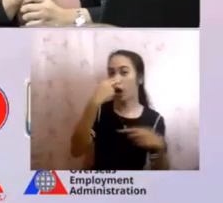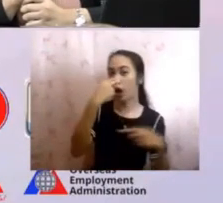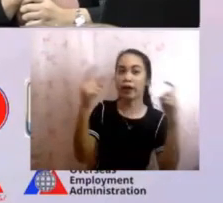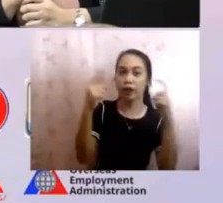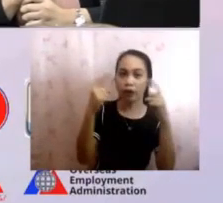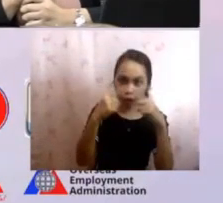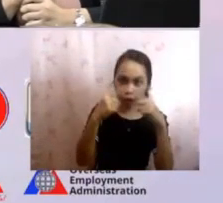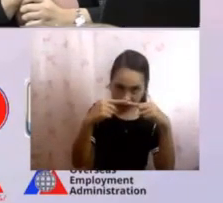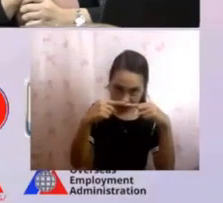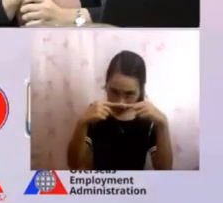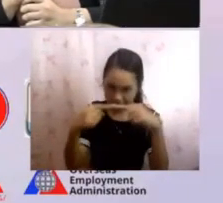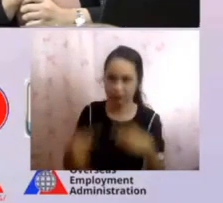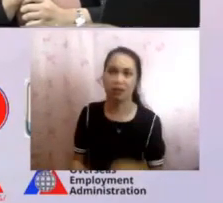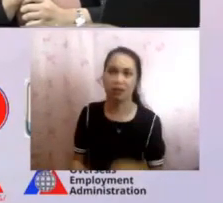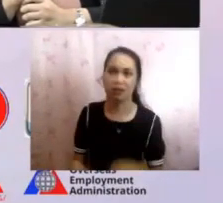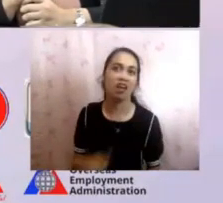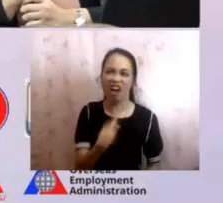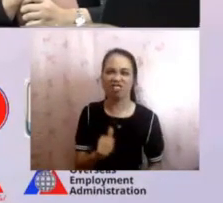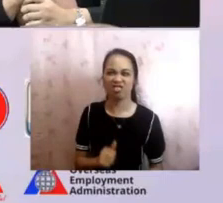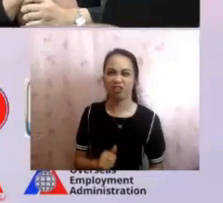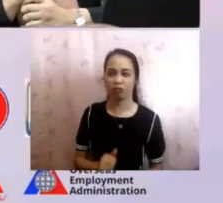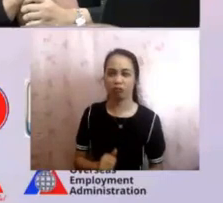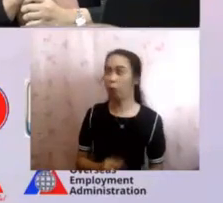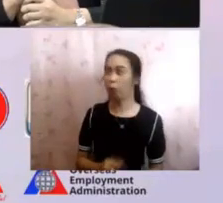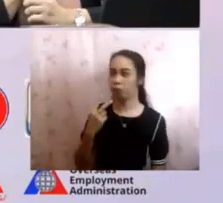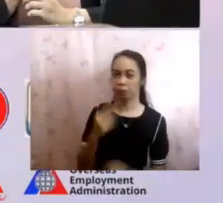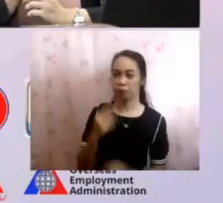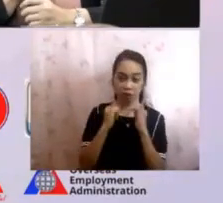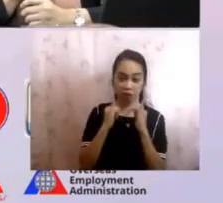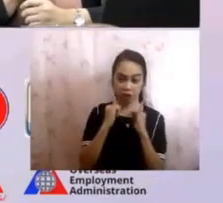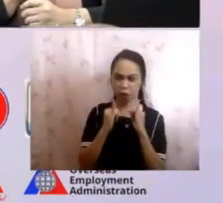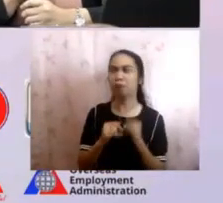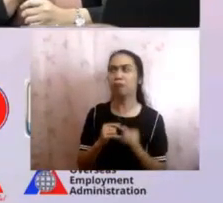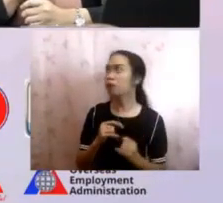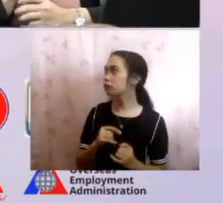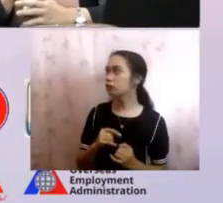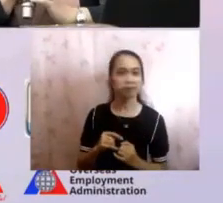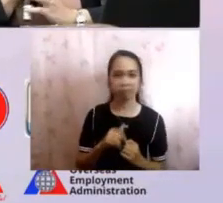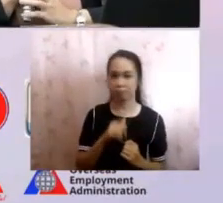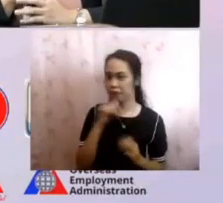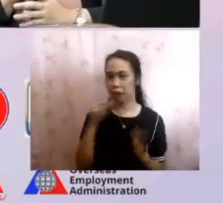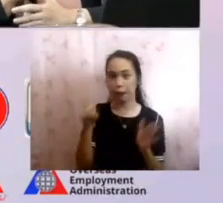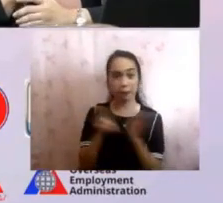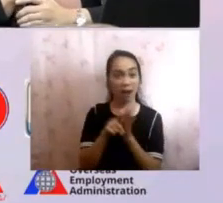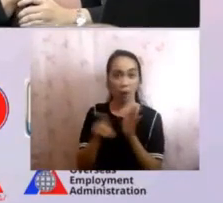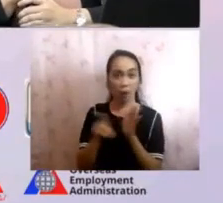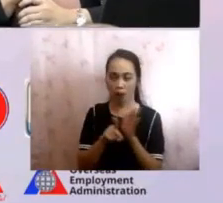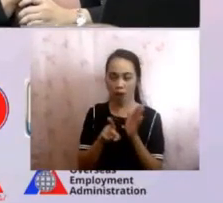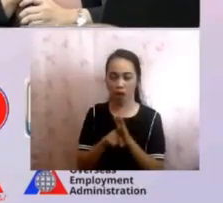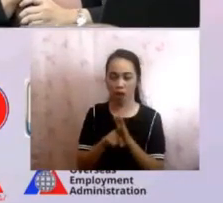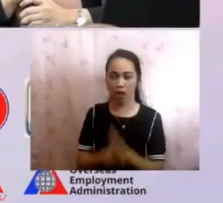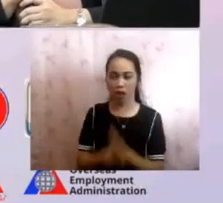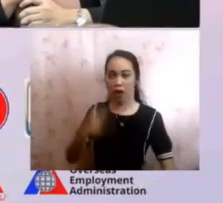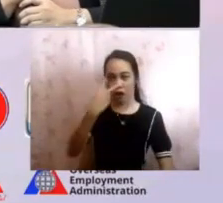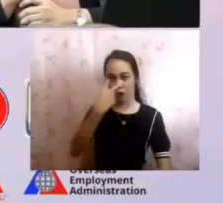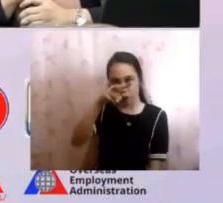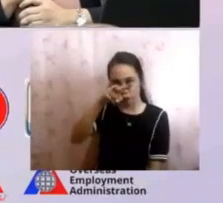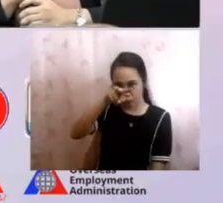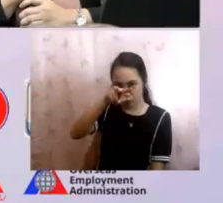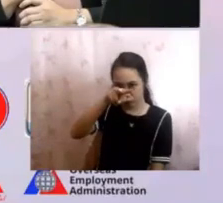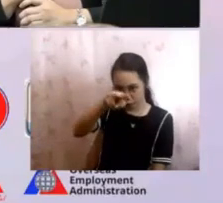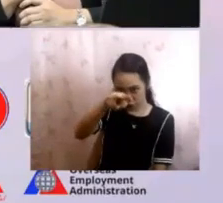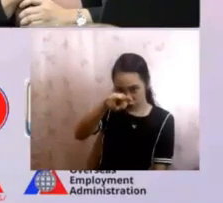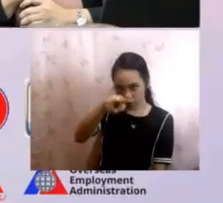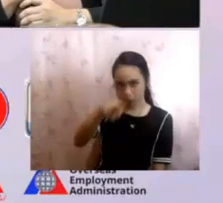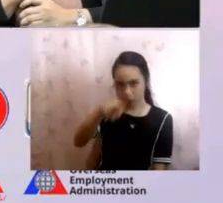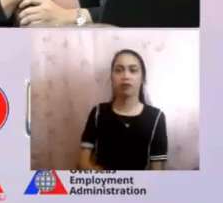to sa taas kay basinaa dito ang answer or mutanaw to sa ubos kay basinaa dito ang answer. Which is very, of course, dili mo siya